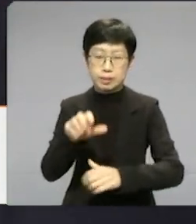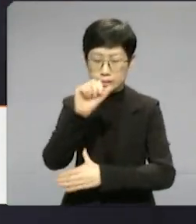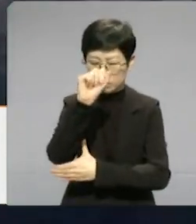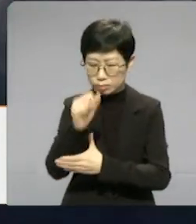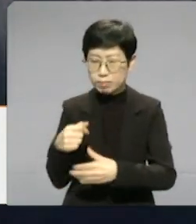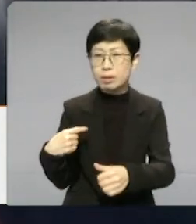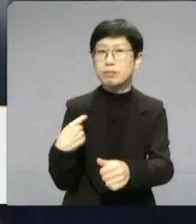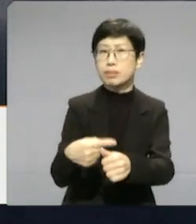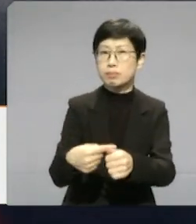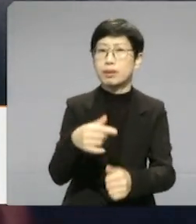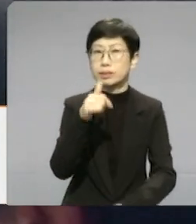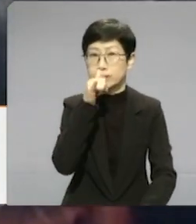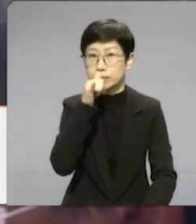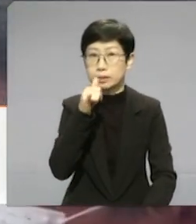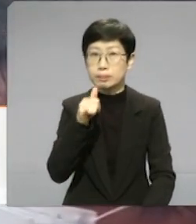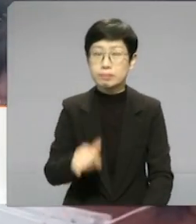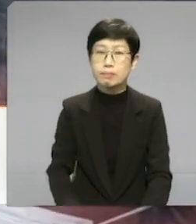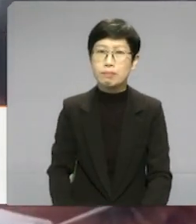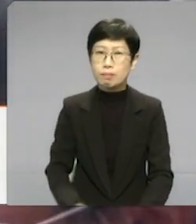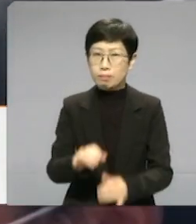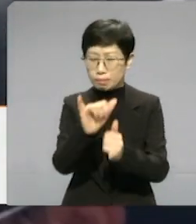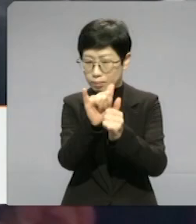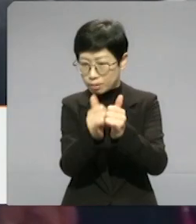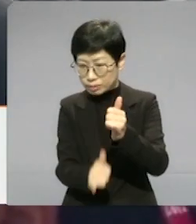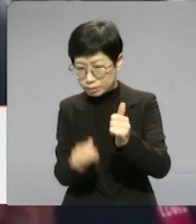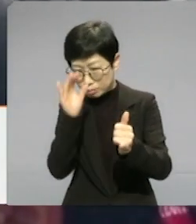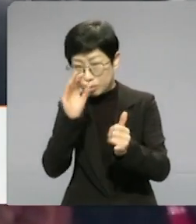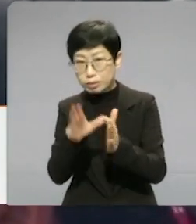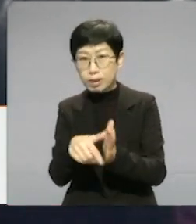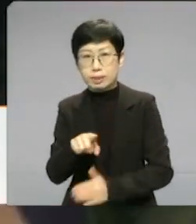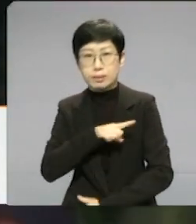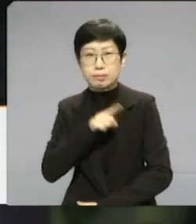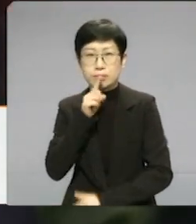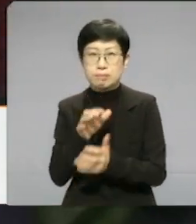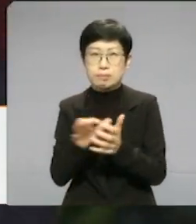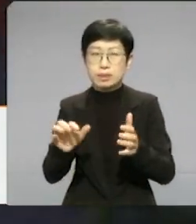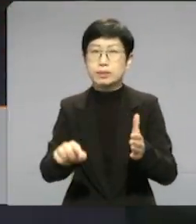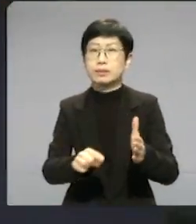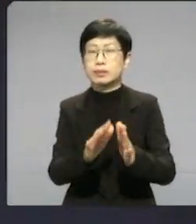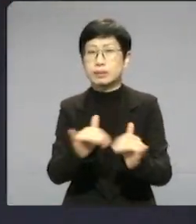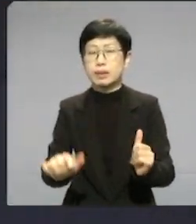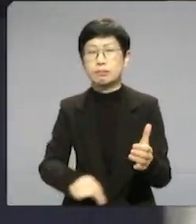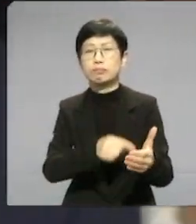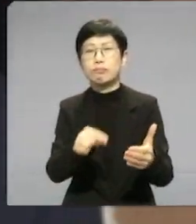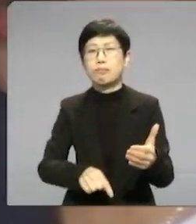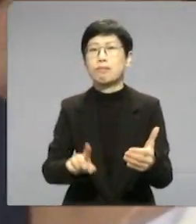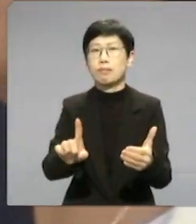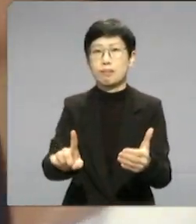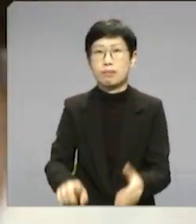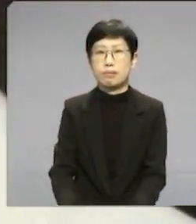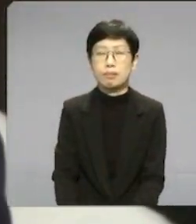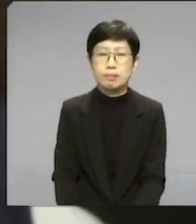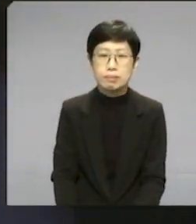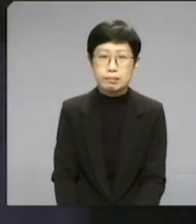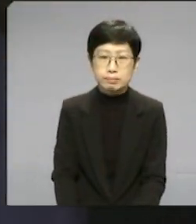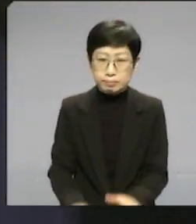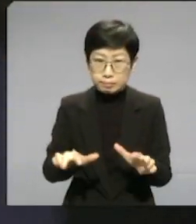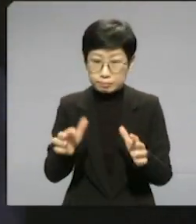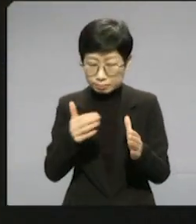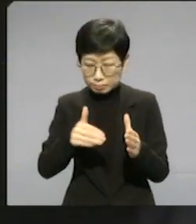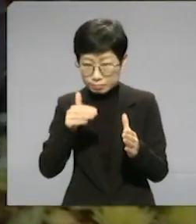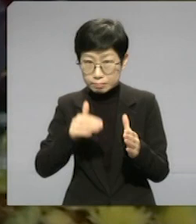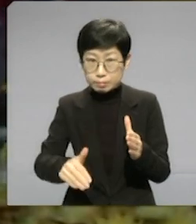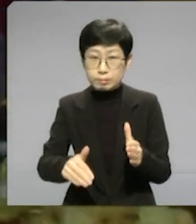비판도 받은 태국 정치 사상 가장 논쟁적인 인물 가운데 하나입니다. 이제